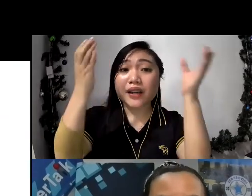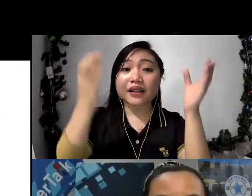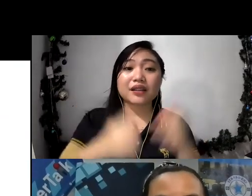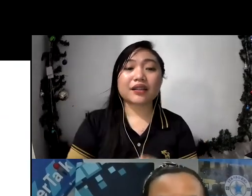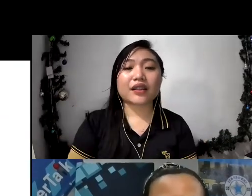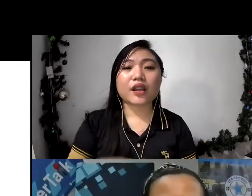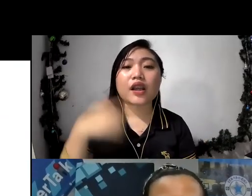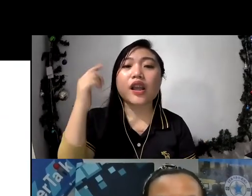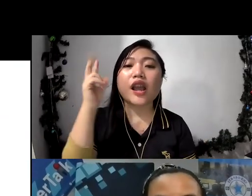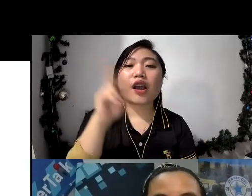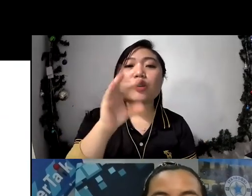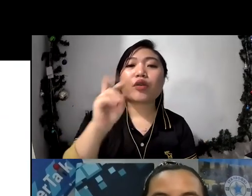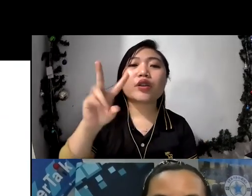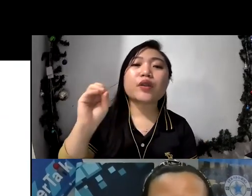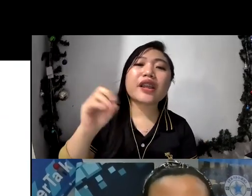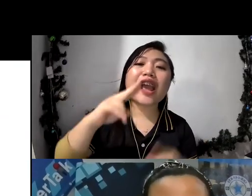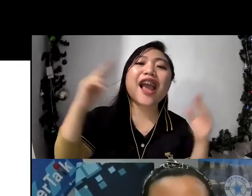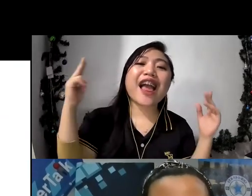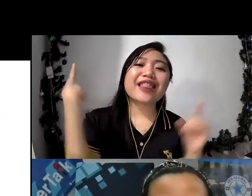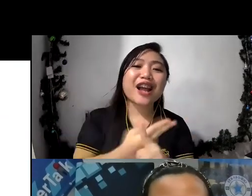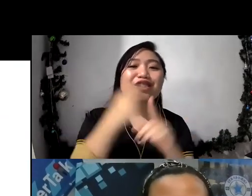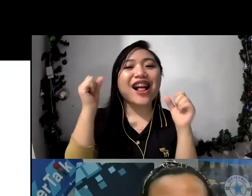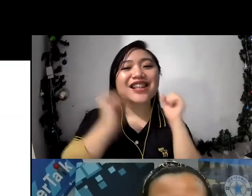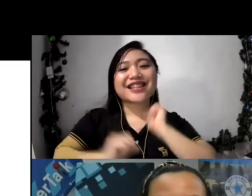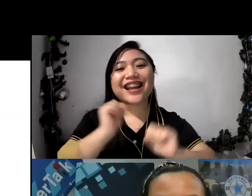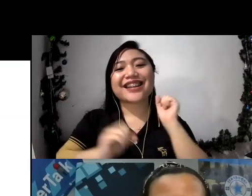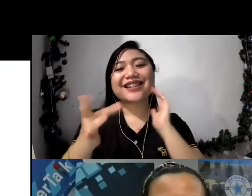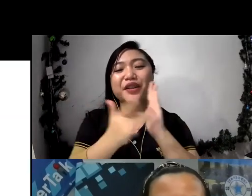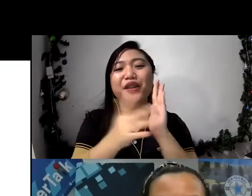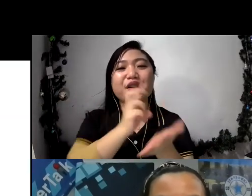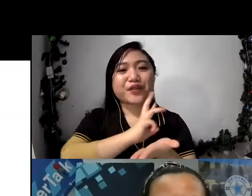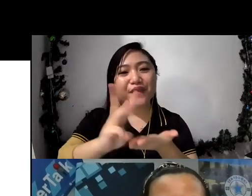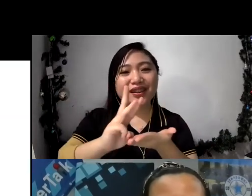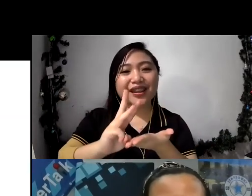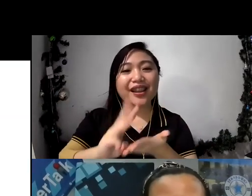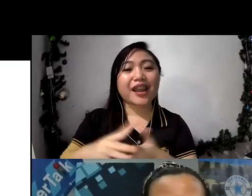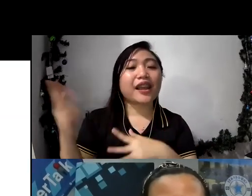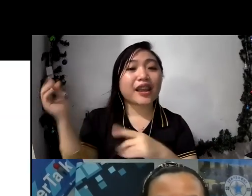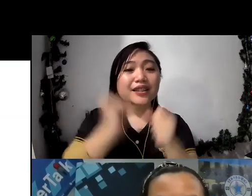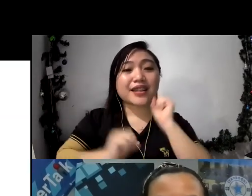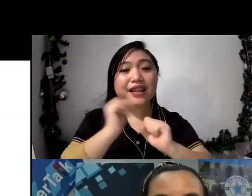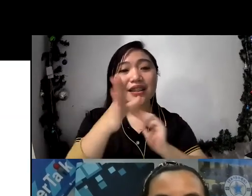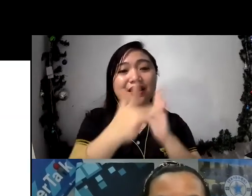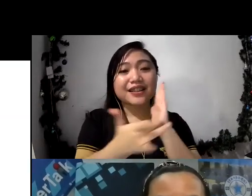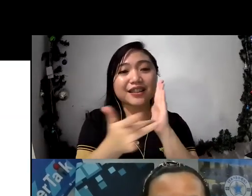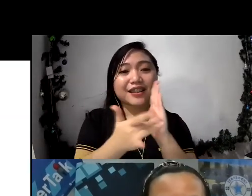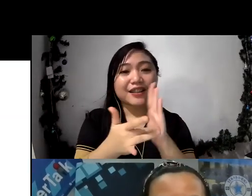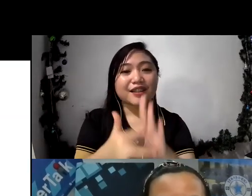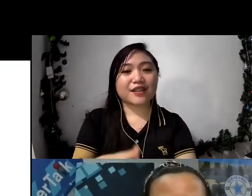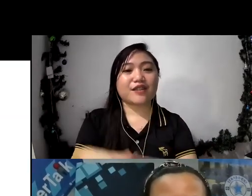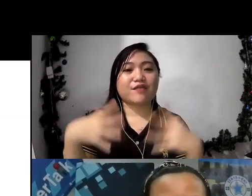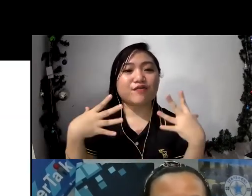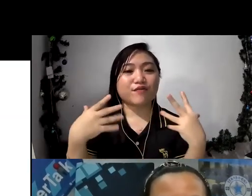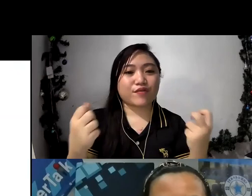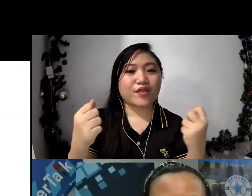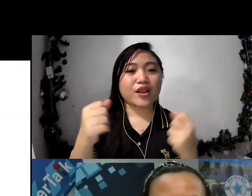the 2020 National Science and Technology Week with the theme Agham at Teknolohiya, Sandigan ng Kalusugan,